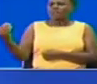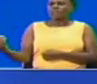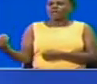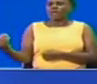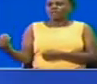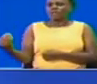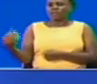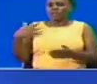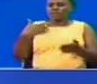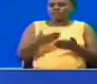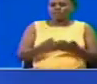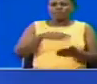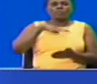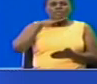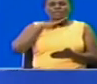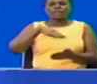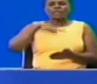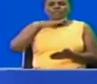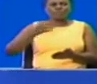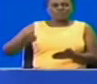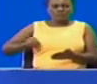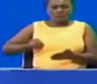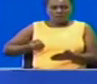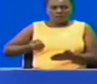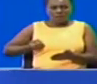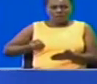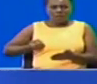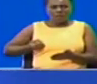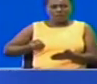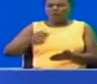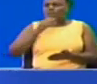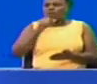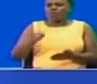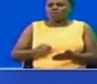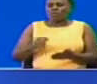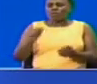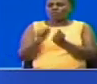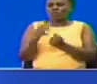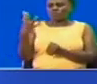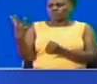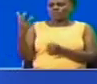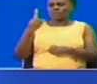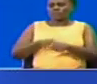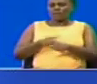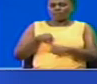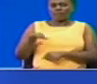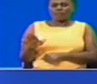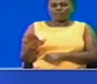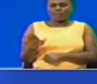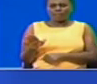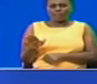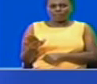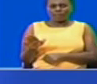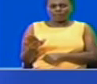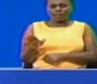Mwandaza hadi kufa. Marehemu Kwekwe Mwandaza alikuwa na umri wa miaka 14 wakati huo. This sound was